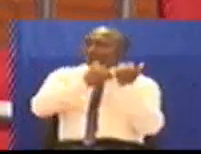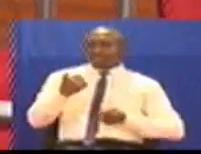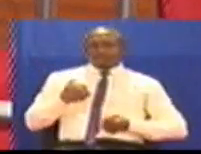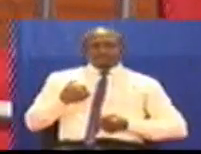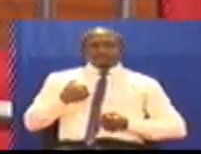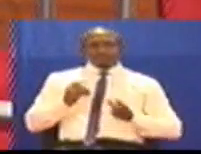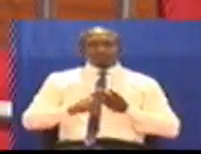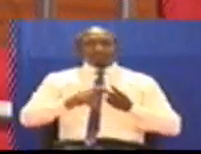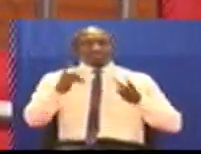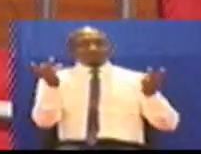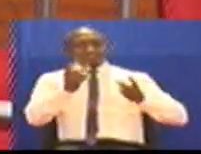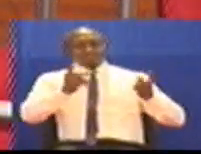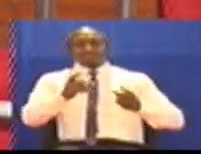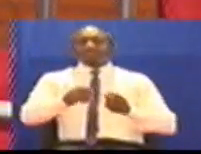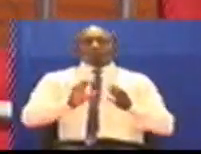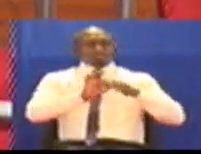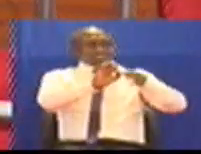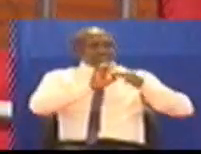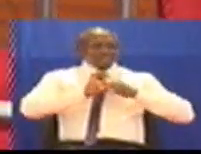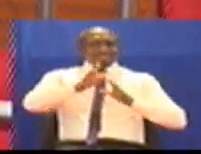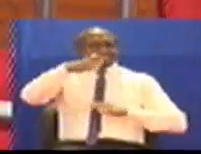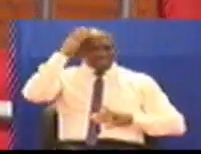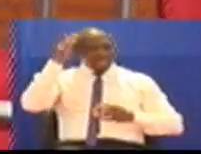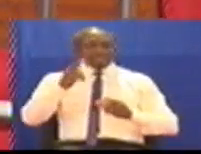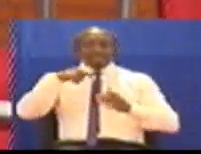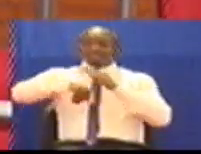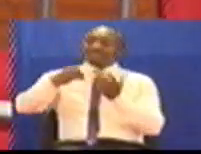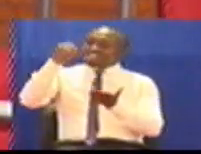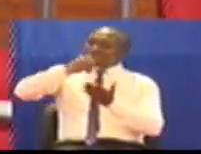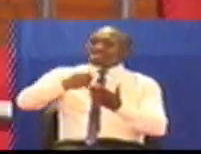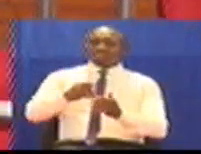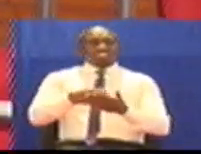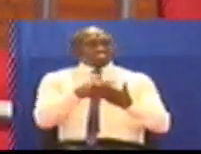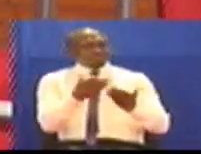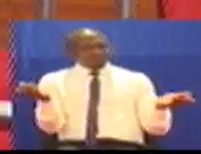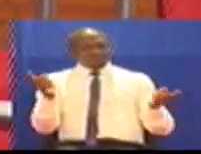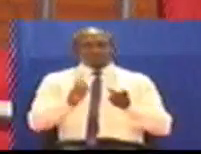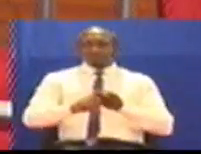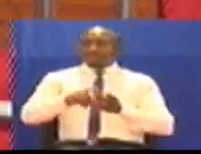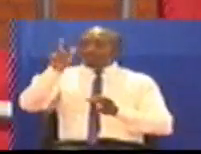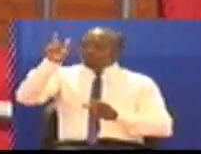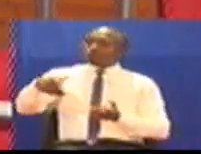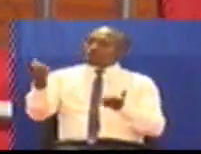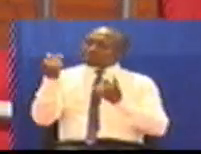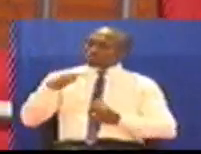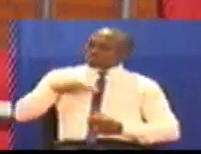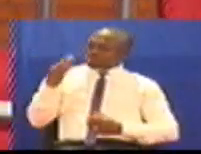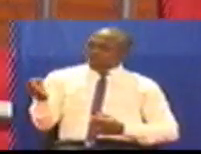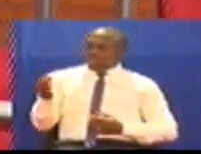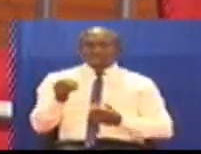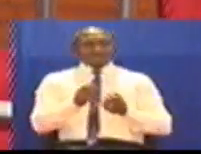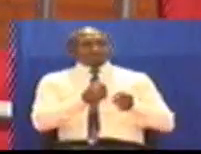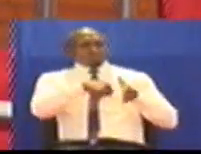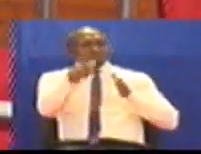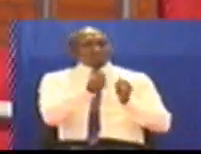lingine tusaidiane na serikali kwa sababu hili swala lilikuwa haliko kwenye bajeti. Mbunge ambaye anaweza kujitolea kwa ajili ya kusaidia visafisha mikono na vitu